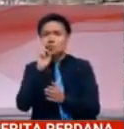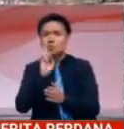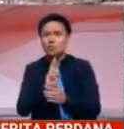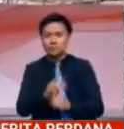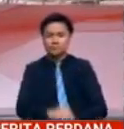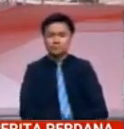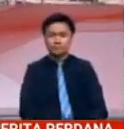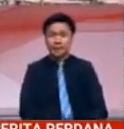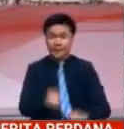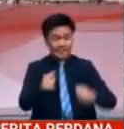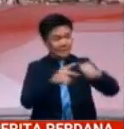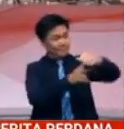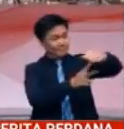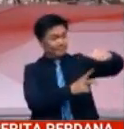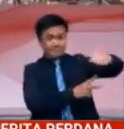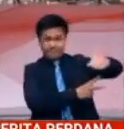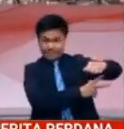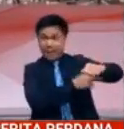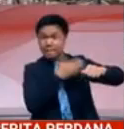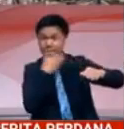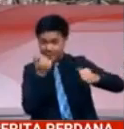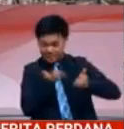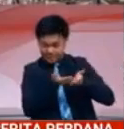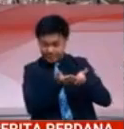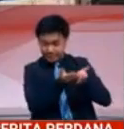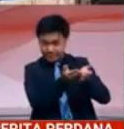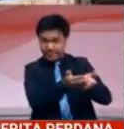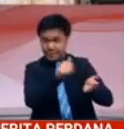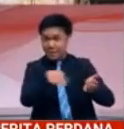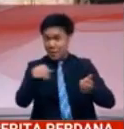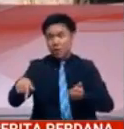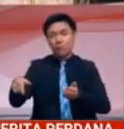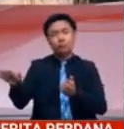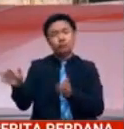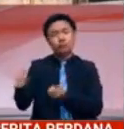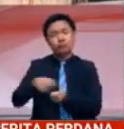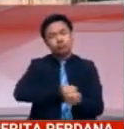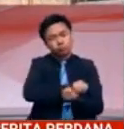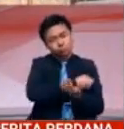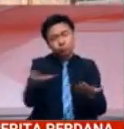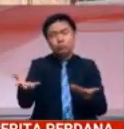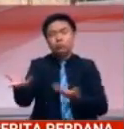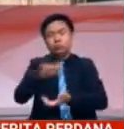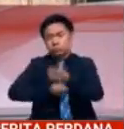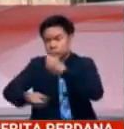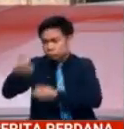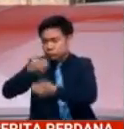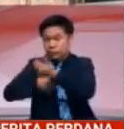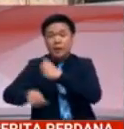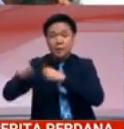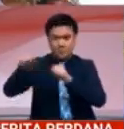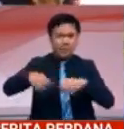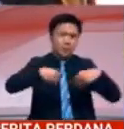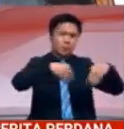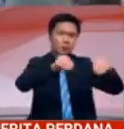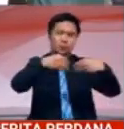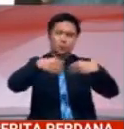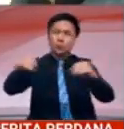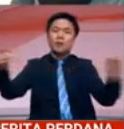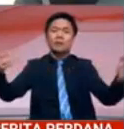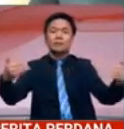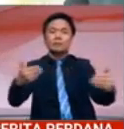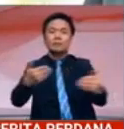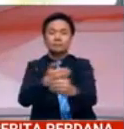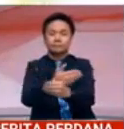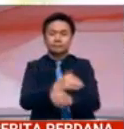Dengan kewujudan jeti yang lebih baik, mampu memberikan para nelayan ini peluang niaga lebih baik seperti tempat menjual ikan.